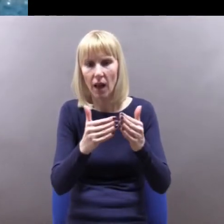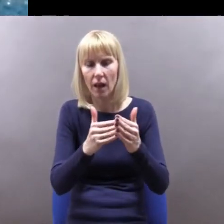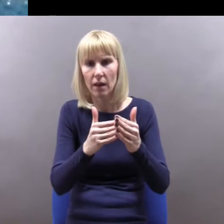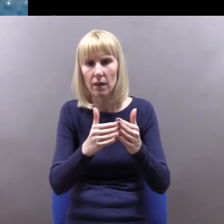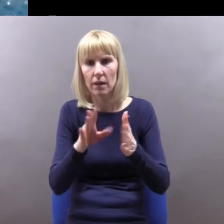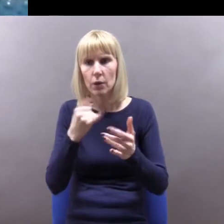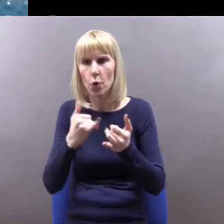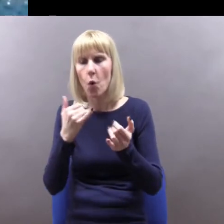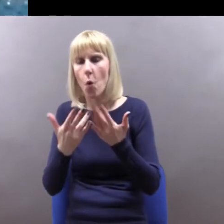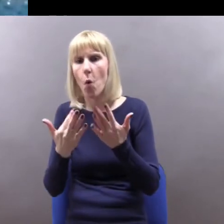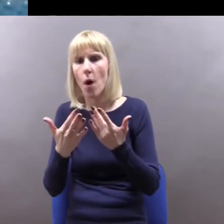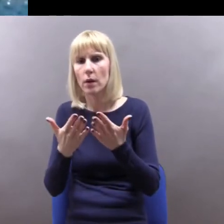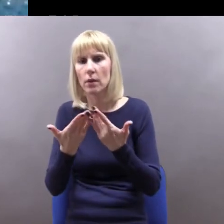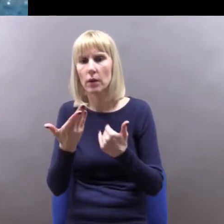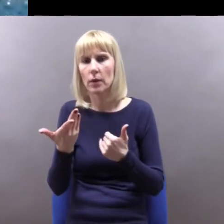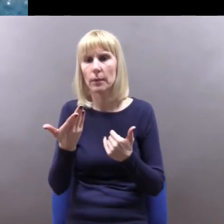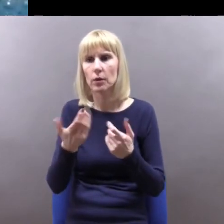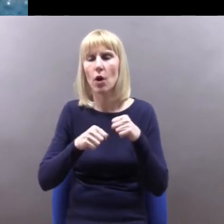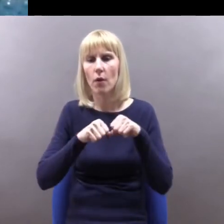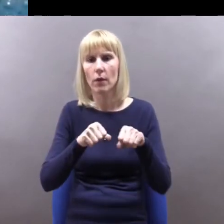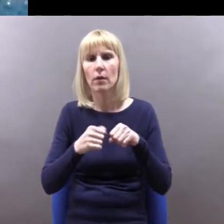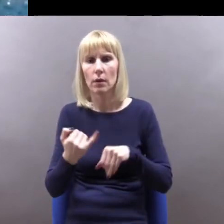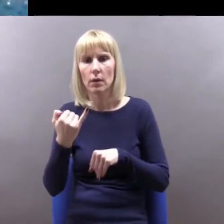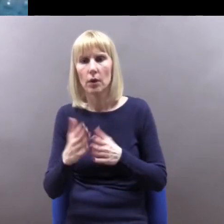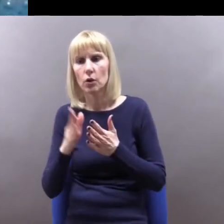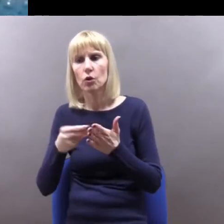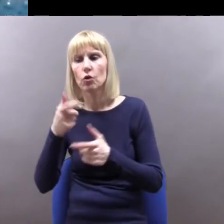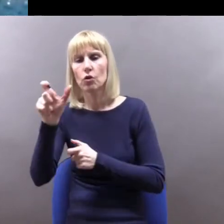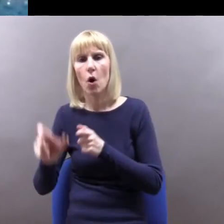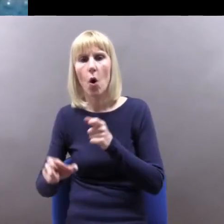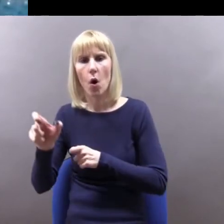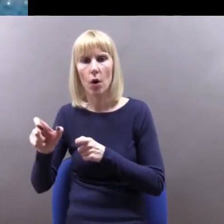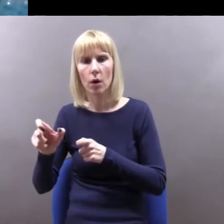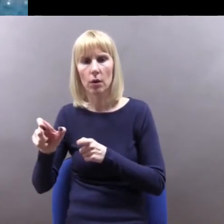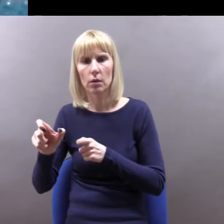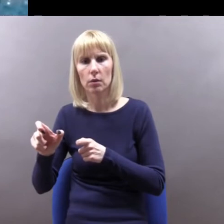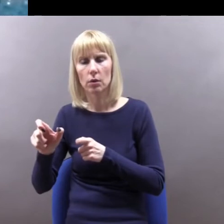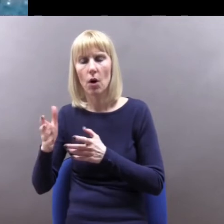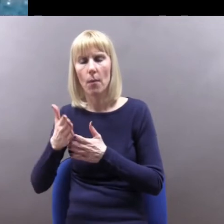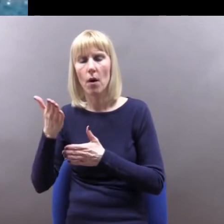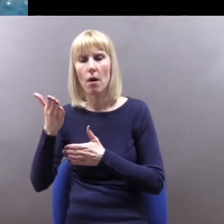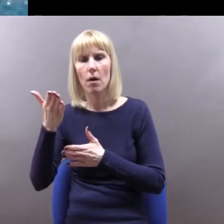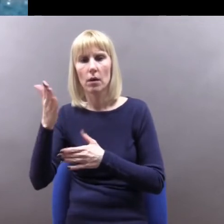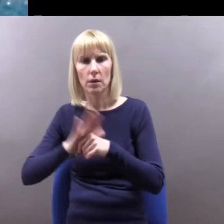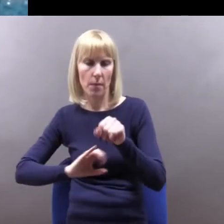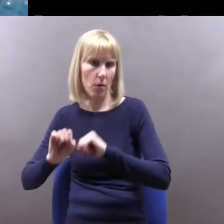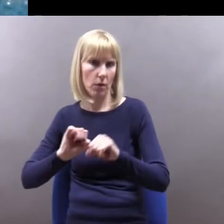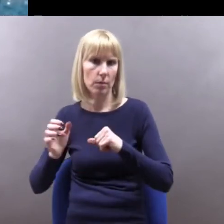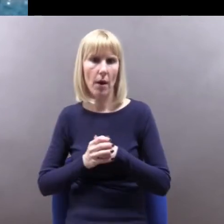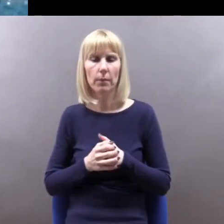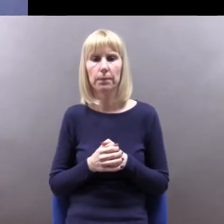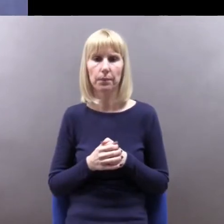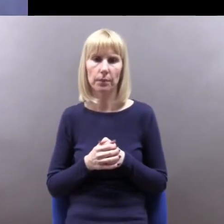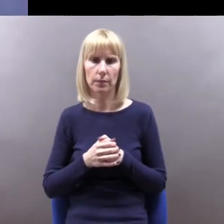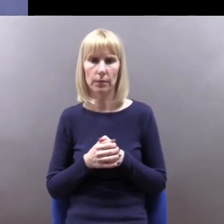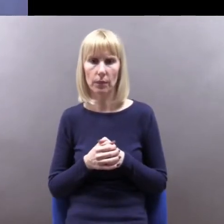było wziąć to dziecko z tym wózkiem, jakby ta winda się zatrzymała, niż osobę w połowie, tak? Niż osobę